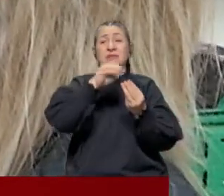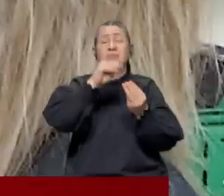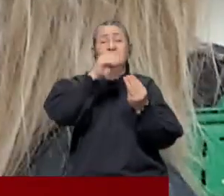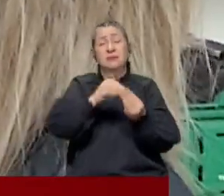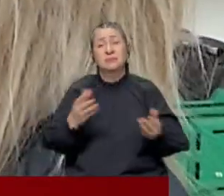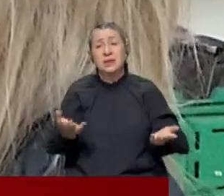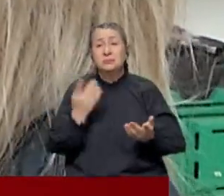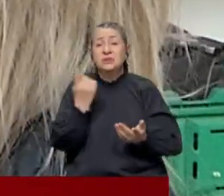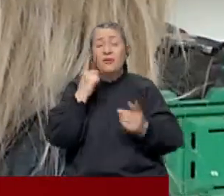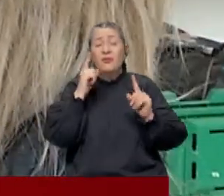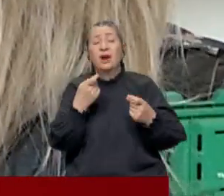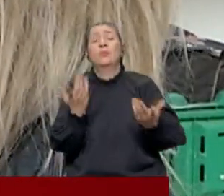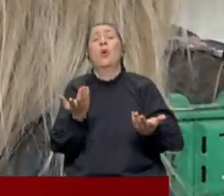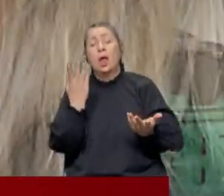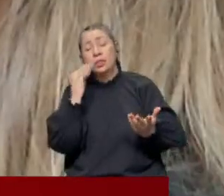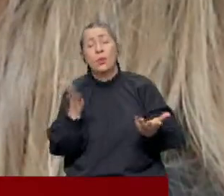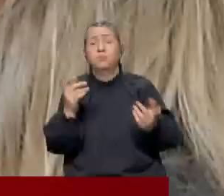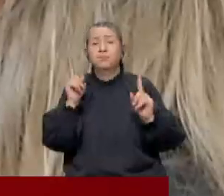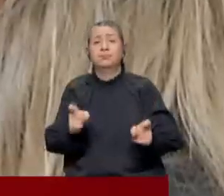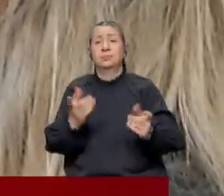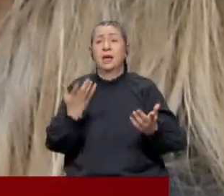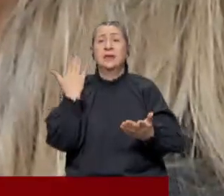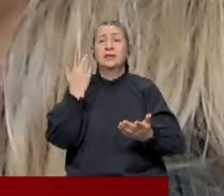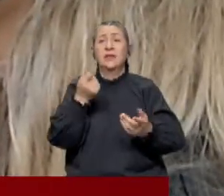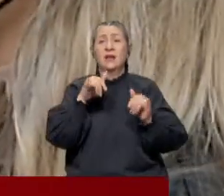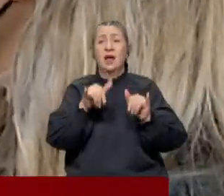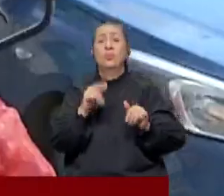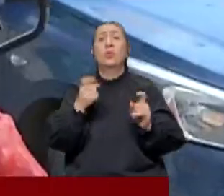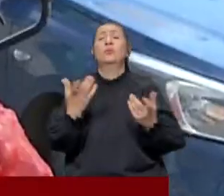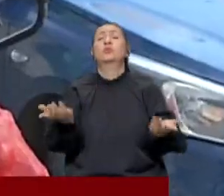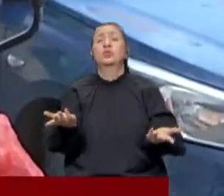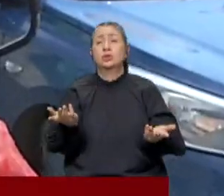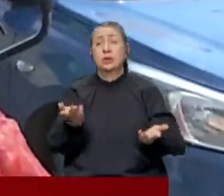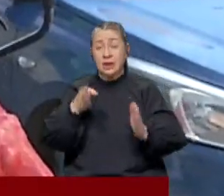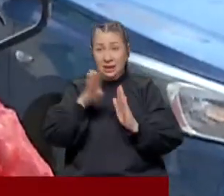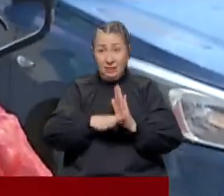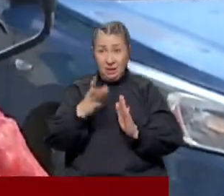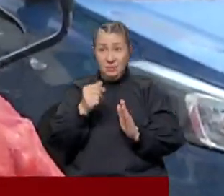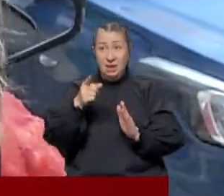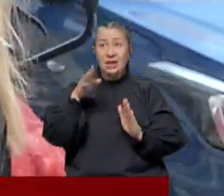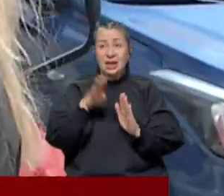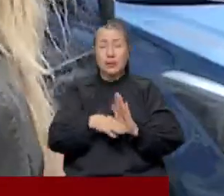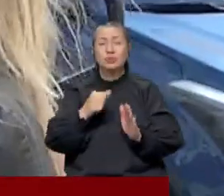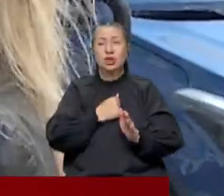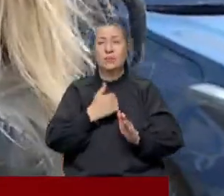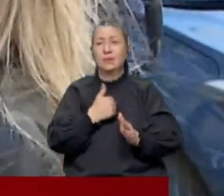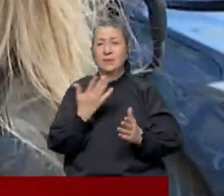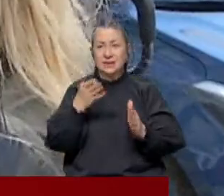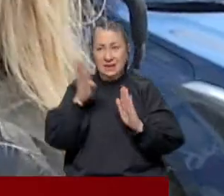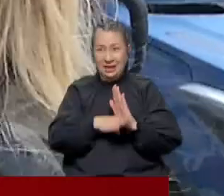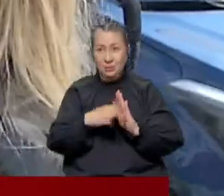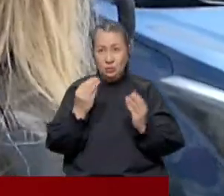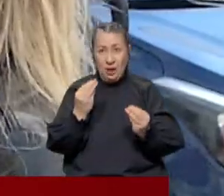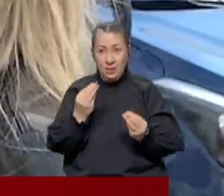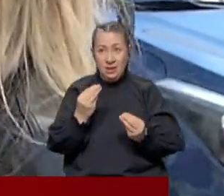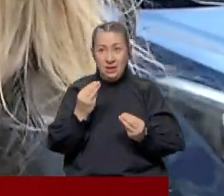üstüne. Yani bir şey fark etmiyorum ben. Eski aldığın fiyat, hiçbir şeyini bulamıyorsun. İndirimli mi aldınız peki? İndirimli canım benim. Evet, nasıl? İndirimler